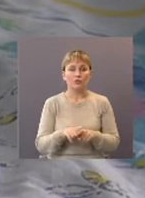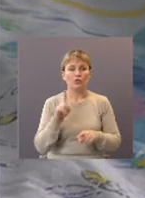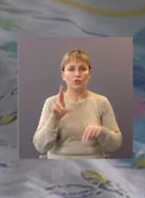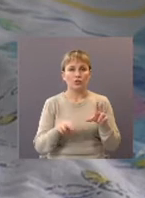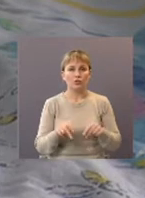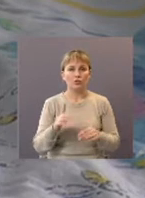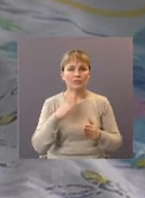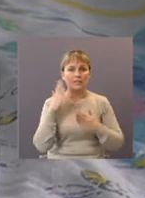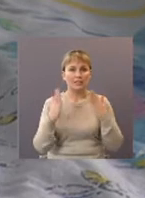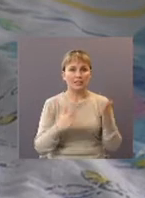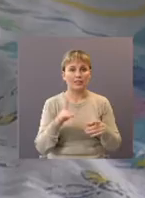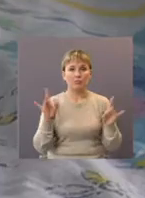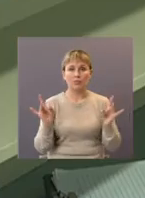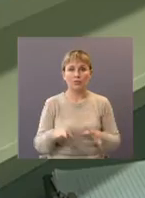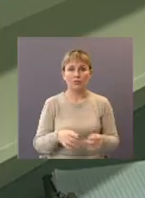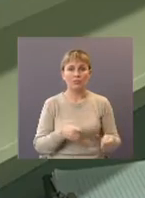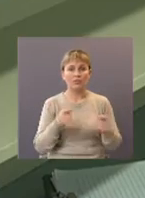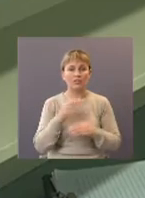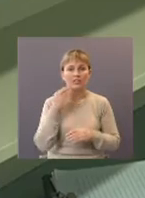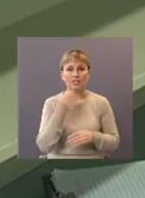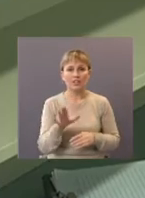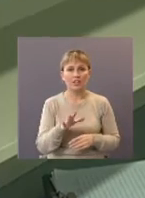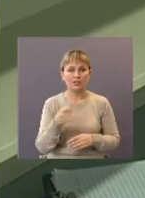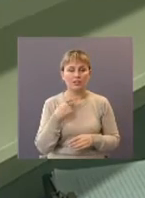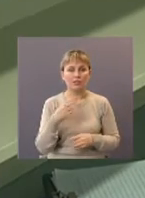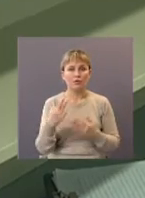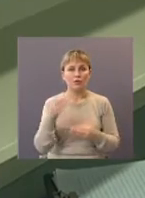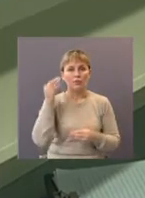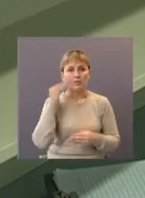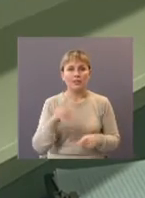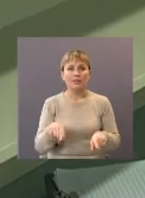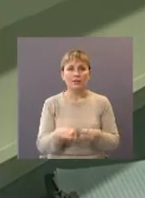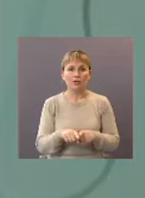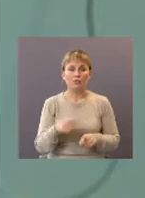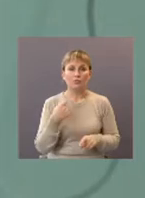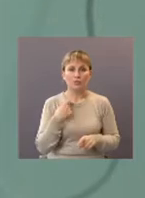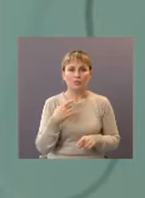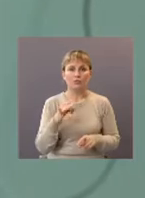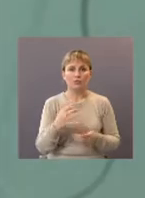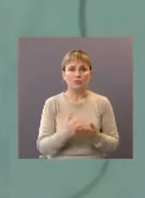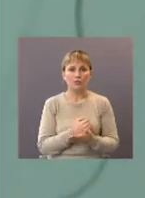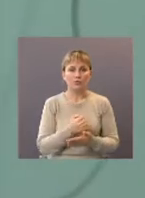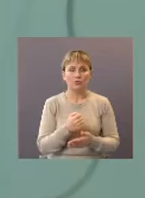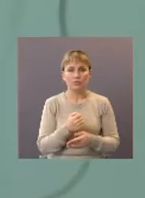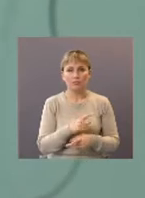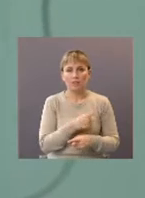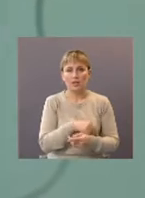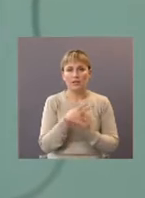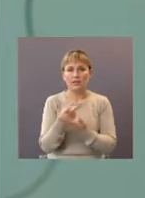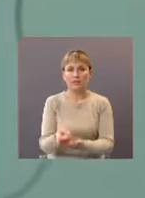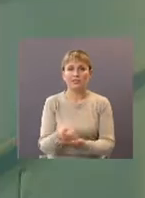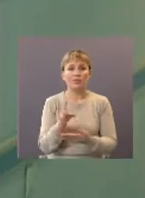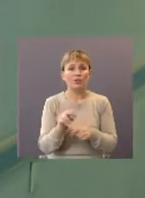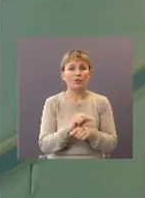что в увеселительном заведении ему принесли некачественный напиток. По его мнению, именно такое спиртное и довело его до отделения токсикологии.